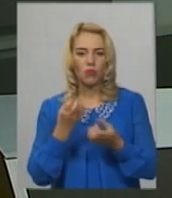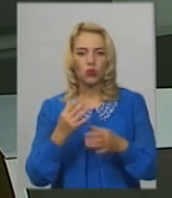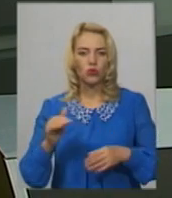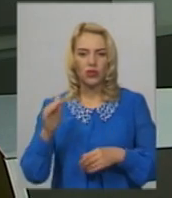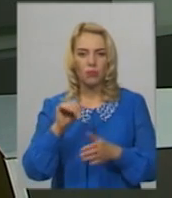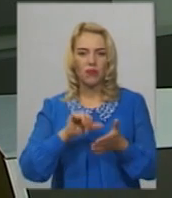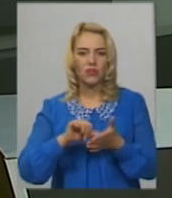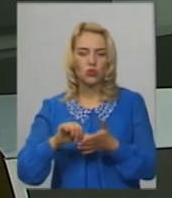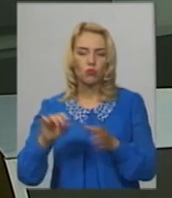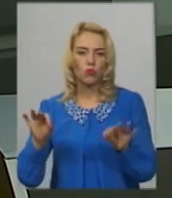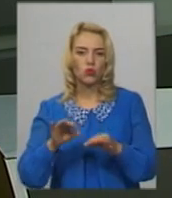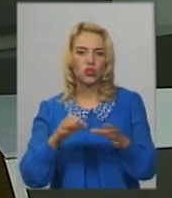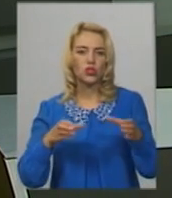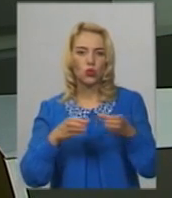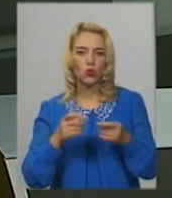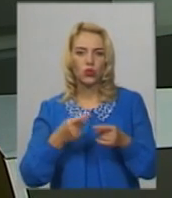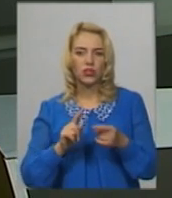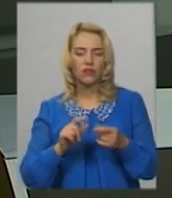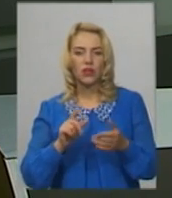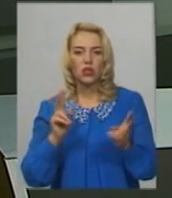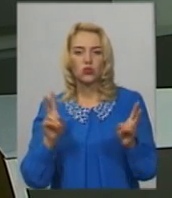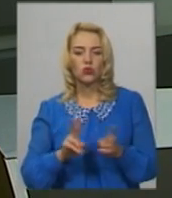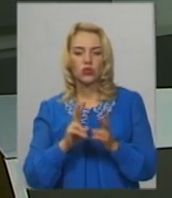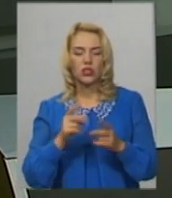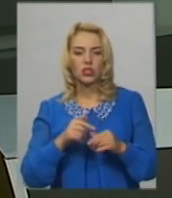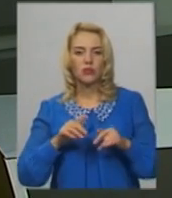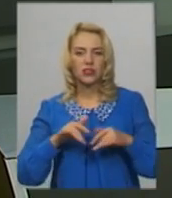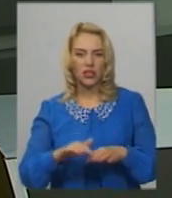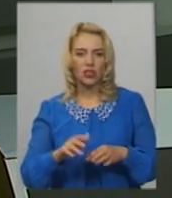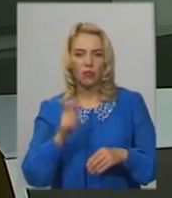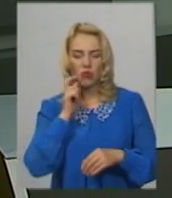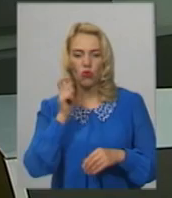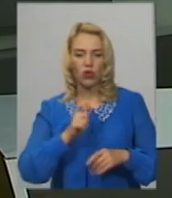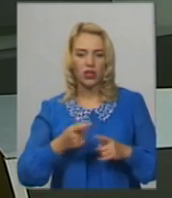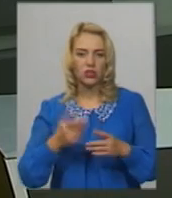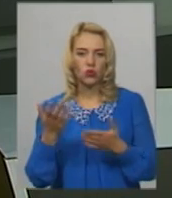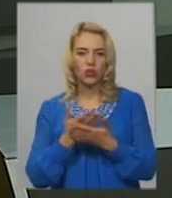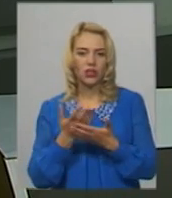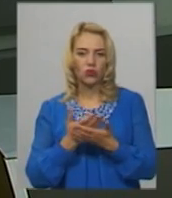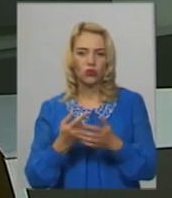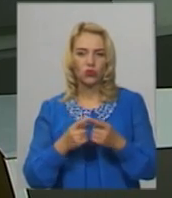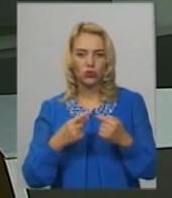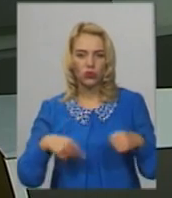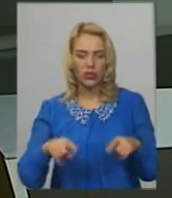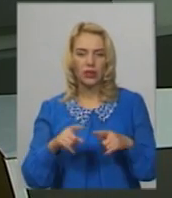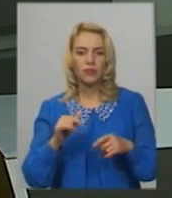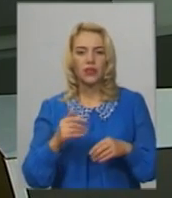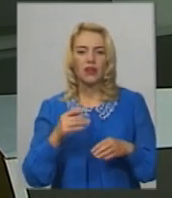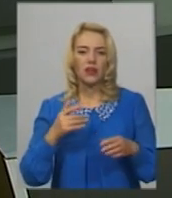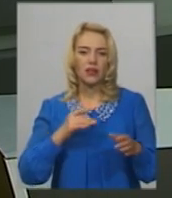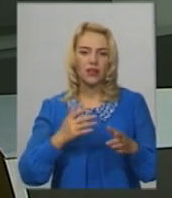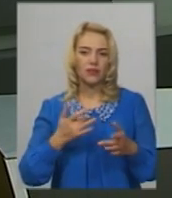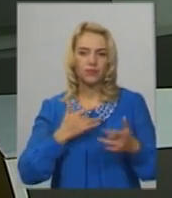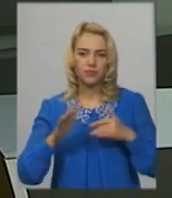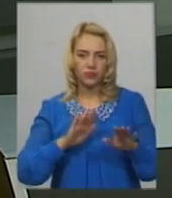виступи музичних гуртів, зустрічі з діячами української кіноіндустрії, воркшопи від режисерів, продюсерів, акторів та сценаристів,